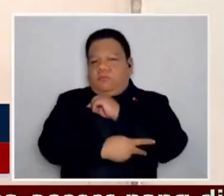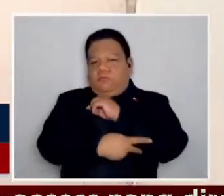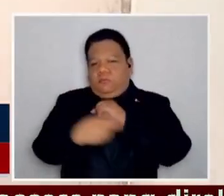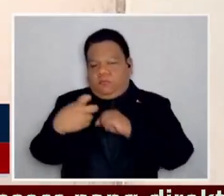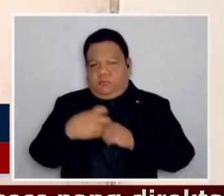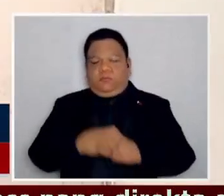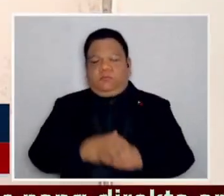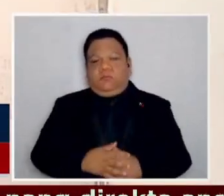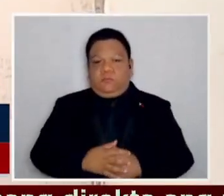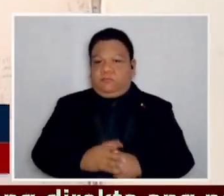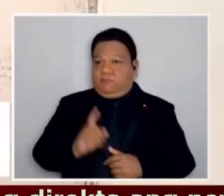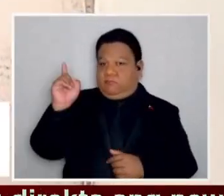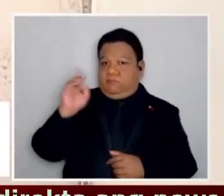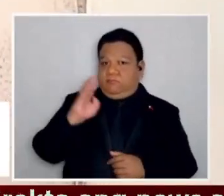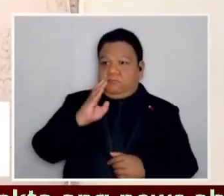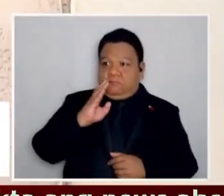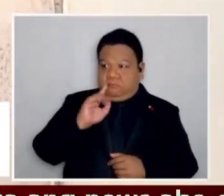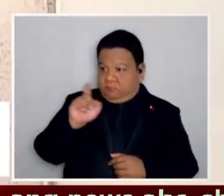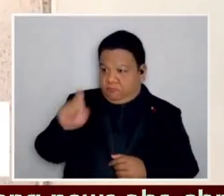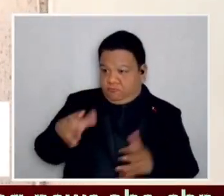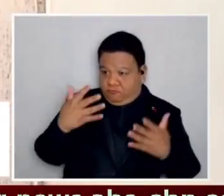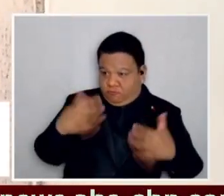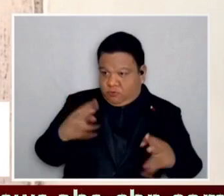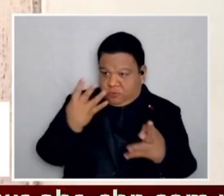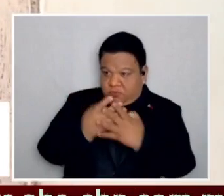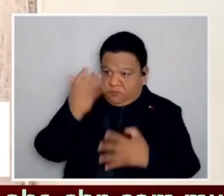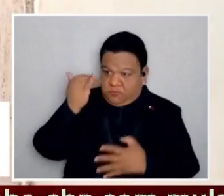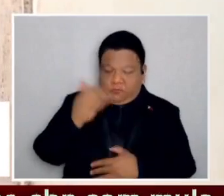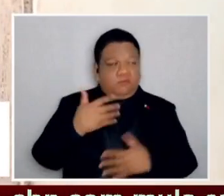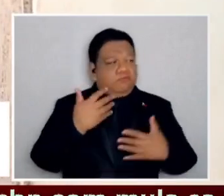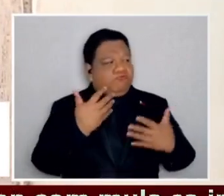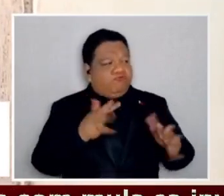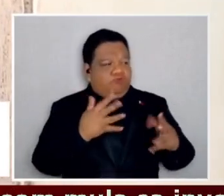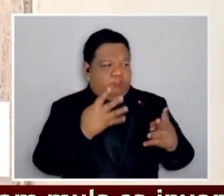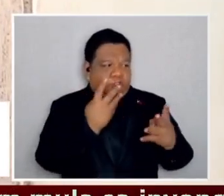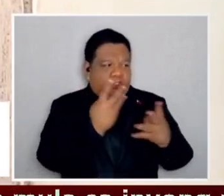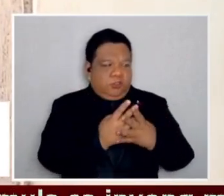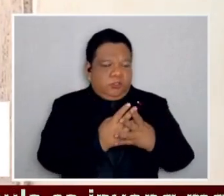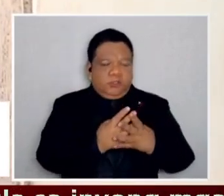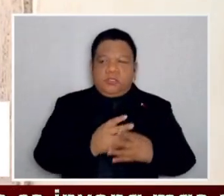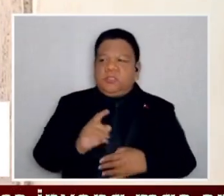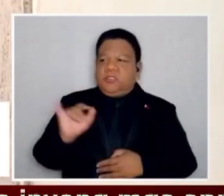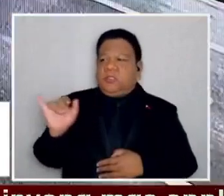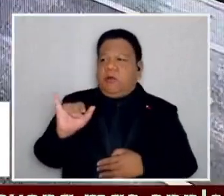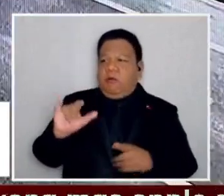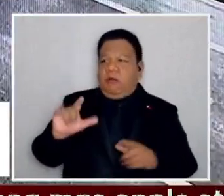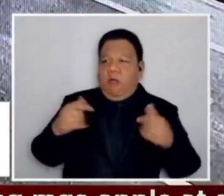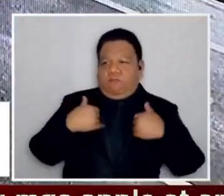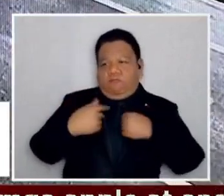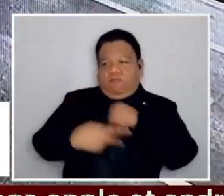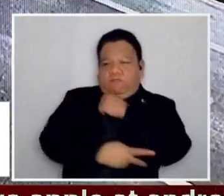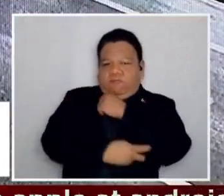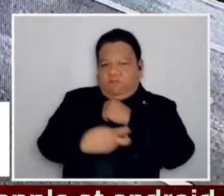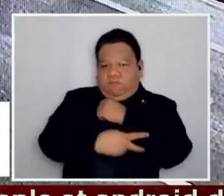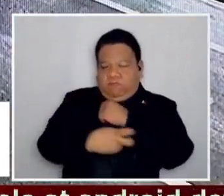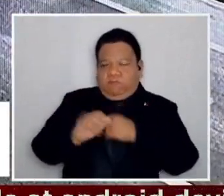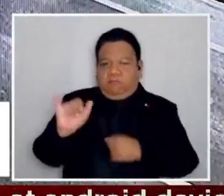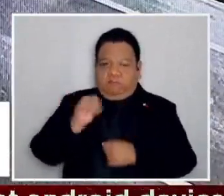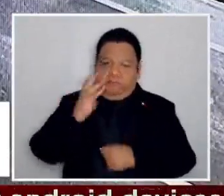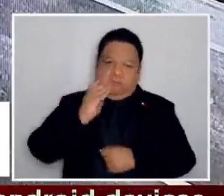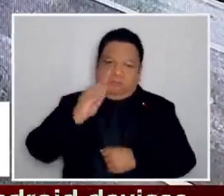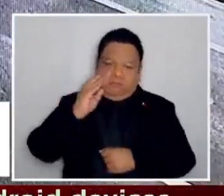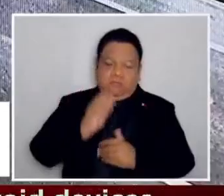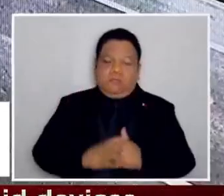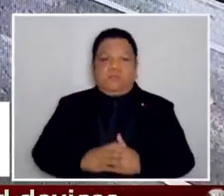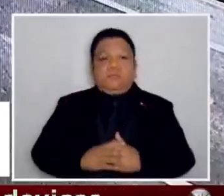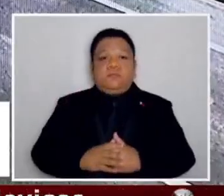Opo. Saan ka nakulong? City Hill po. Anong kaso? Ganyan po, pagbintang po ng robbery holdup. Iniibisiga na rin kung